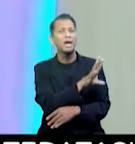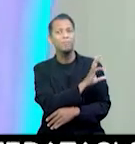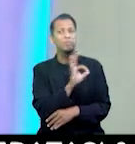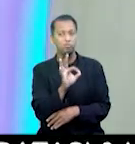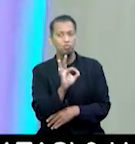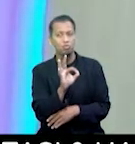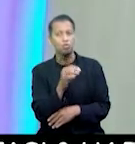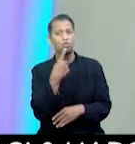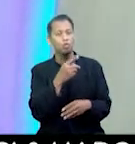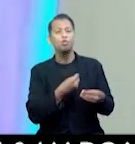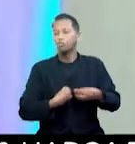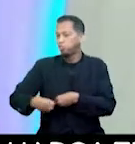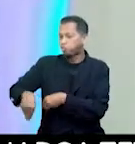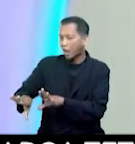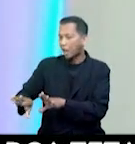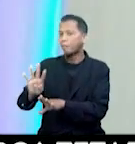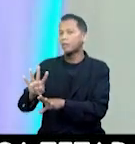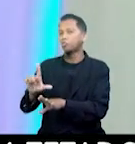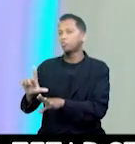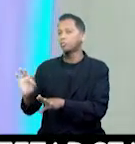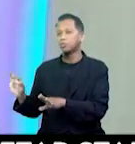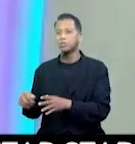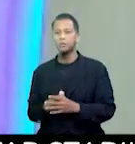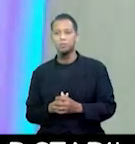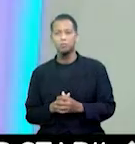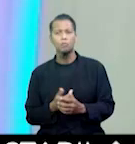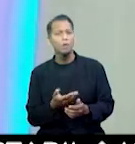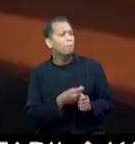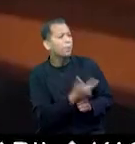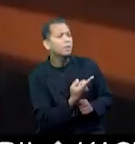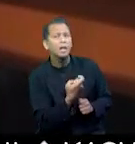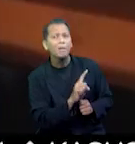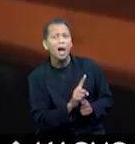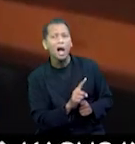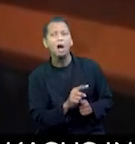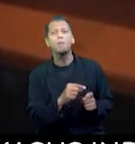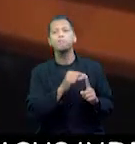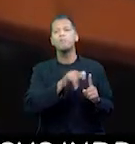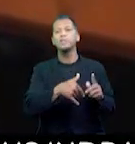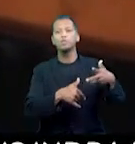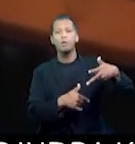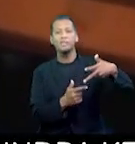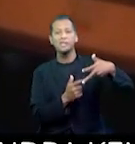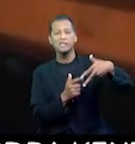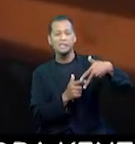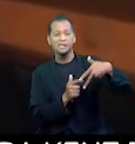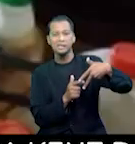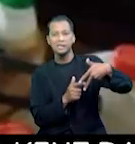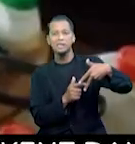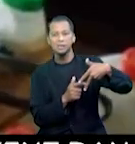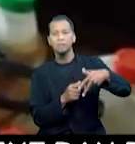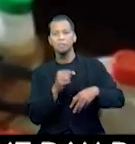pemilik barang, didapatkan dari Provinsi Sulawesi Selatan. Aparat Polres Konawe masih melakukan